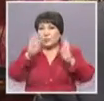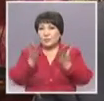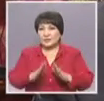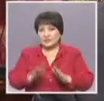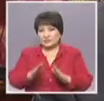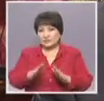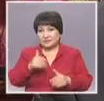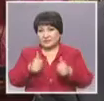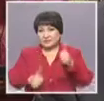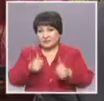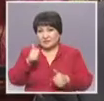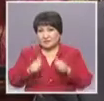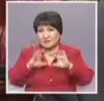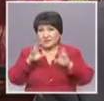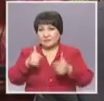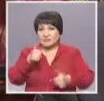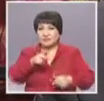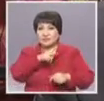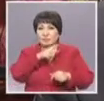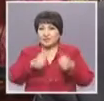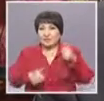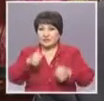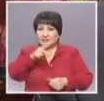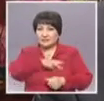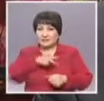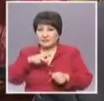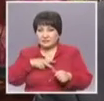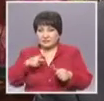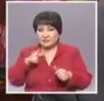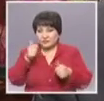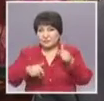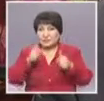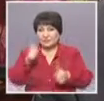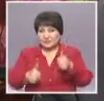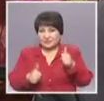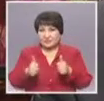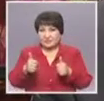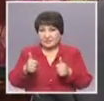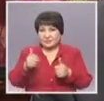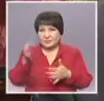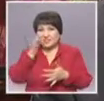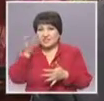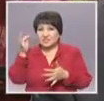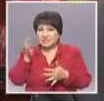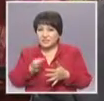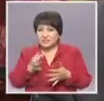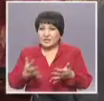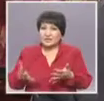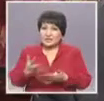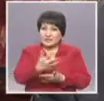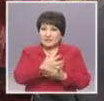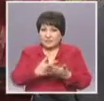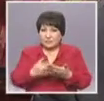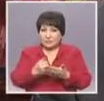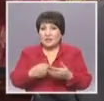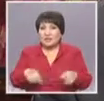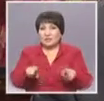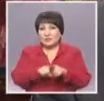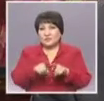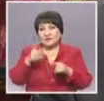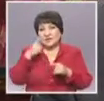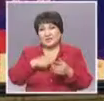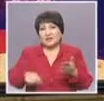чемпионаттары осы жарыстардың барлығын өткізу тәжірибесі жинақталып сондықтан осындай қала